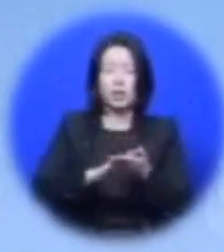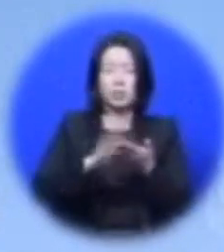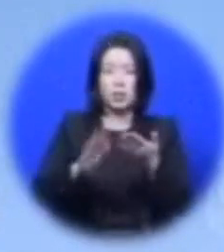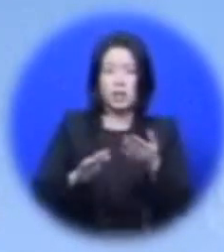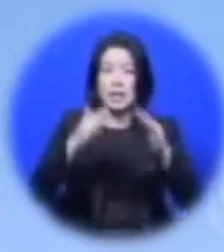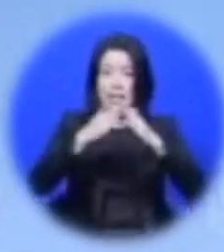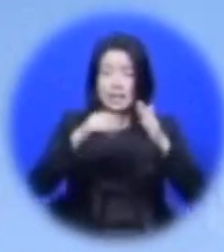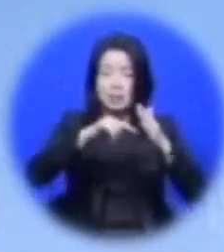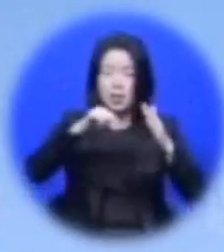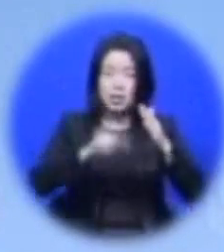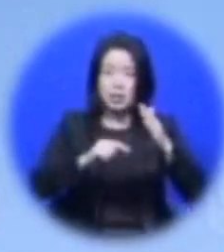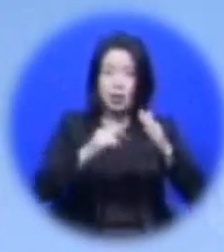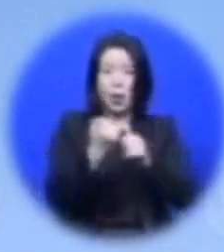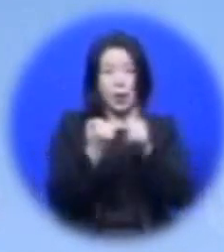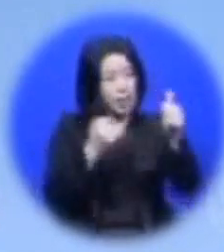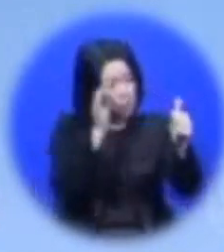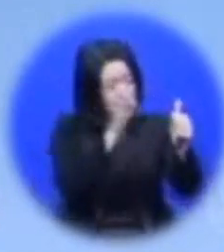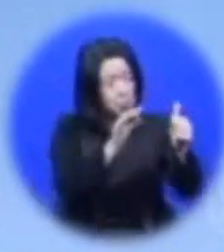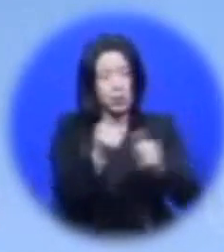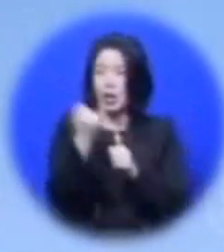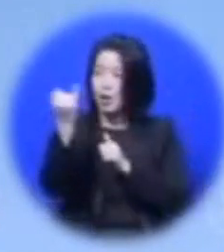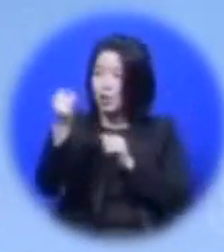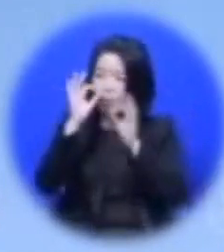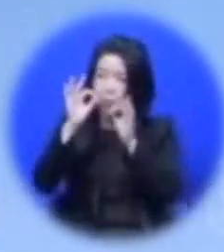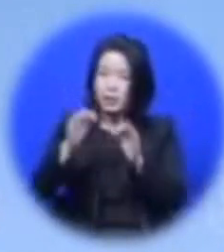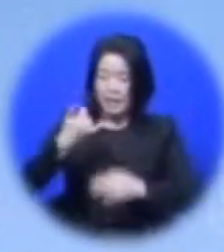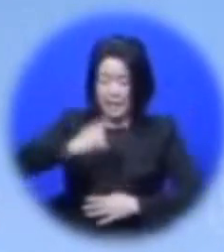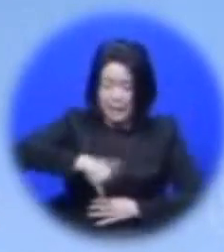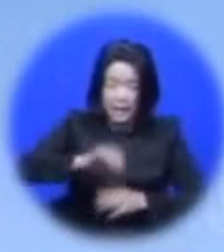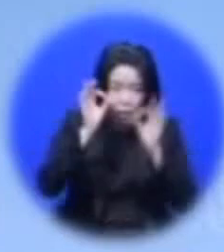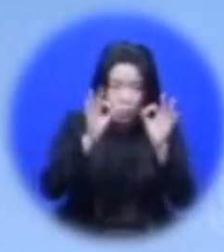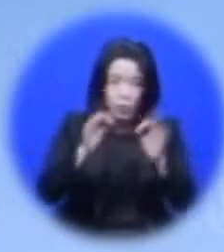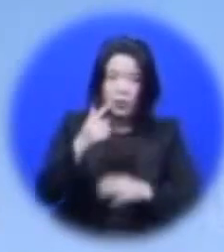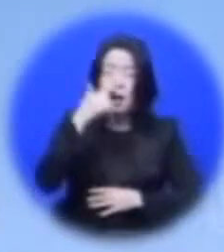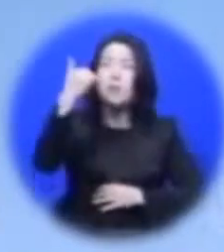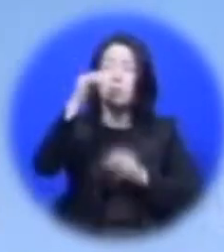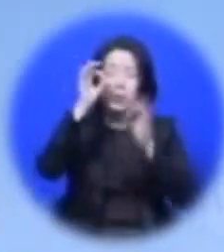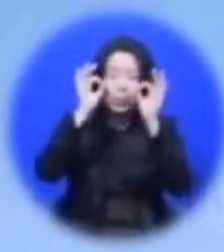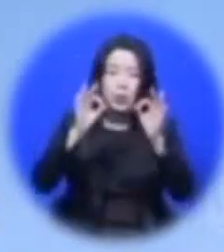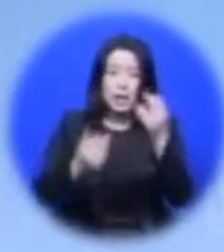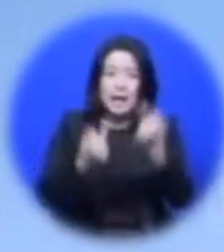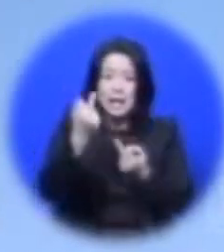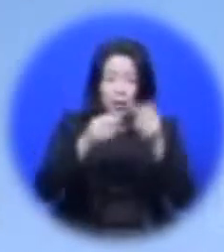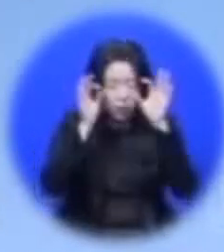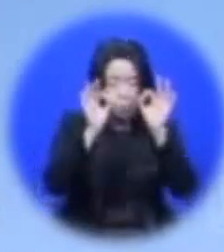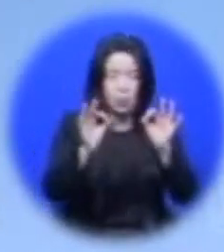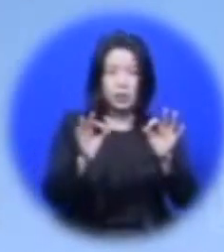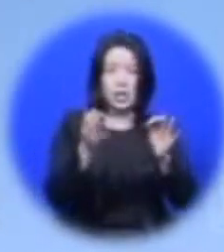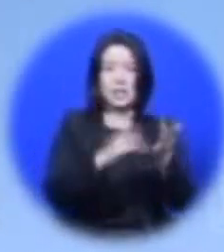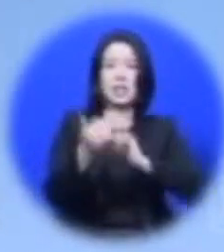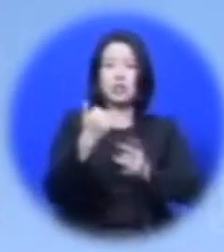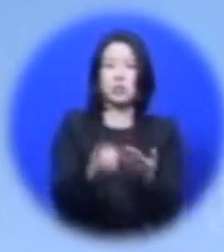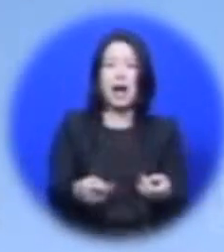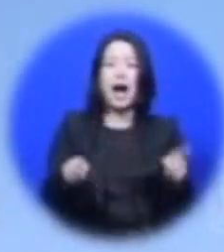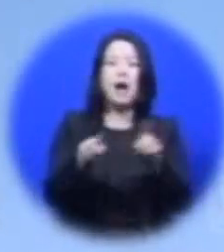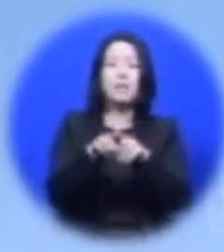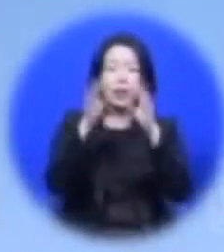남편을 볼 때, 아내를 볼 때, 자녀를 볼 때, 부모님을 볼 때, 형제들 볼 때, 예수님이 함께 보여야 돼요,